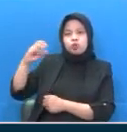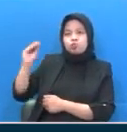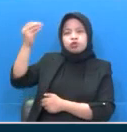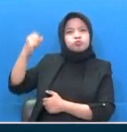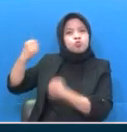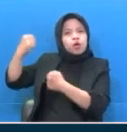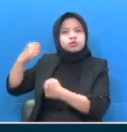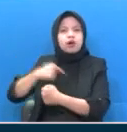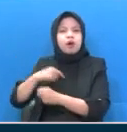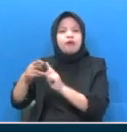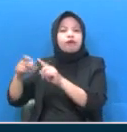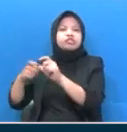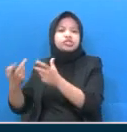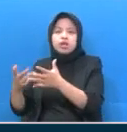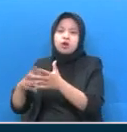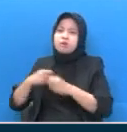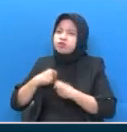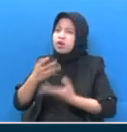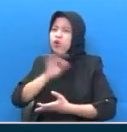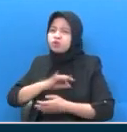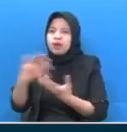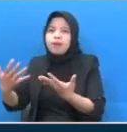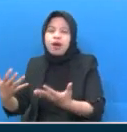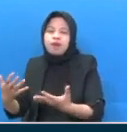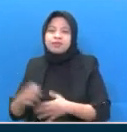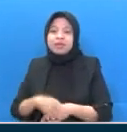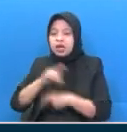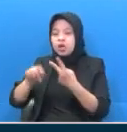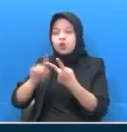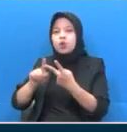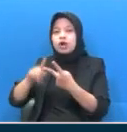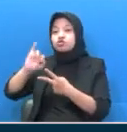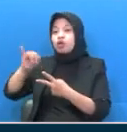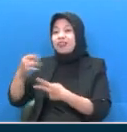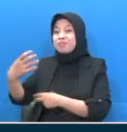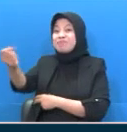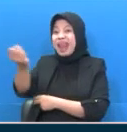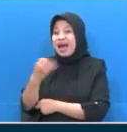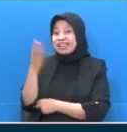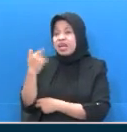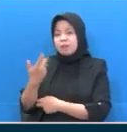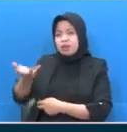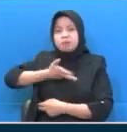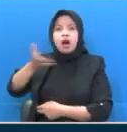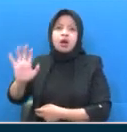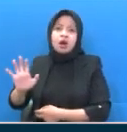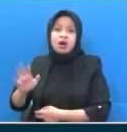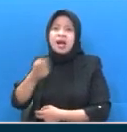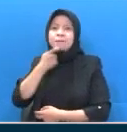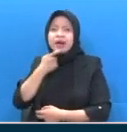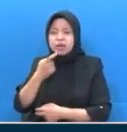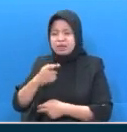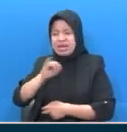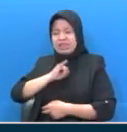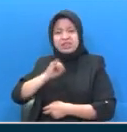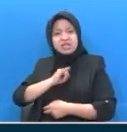menguntungkan atau merugikan terdakwa? Dan yang kedua adalah tadi Mas Jonathan mengatakan bahwa tidak terima, kok masih di profiling,